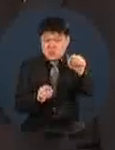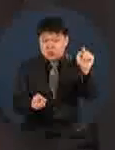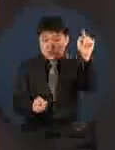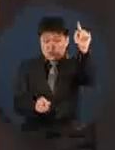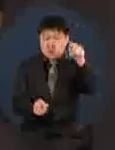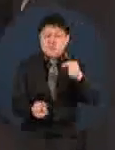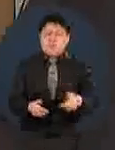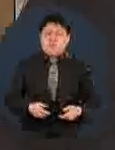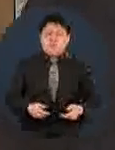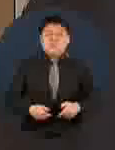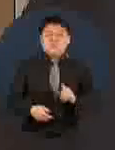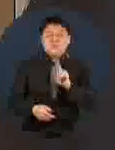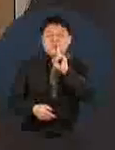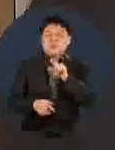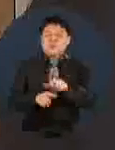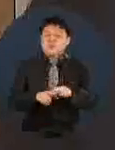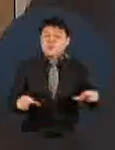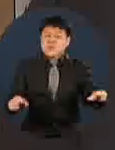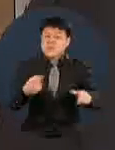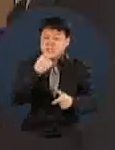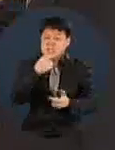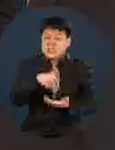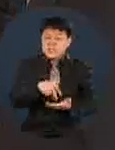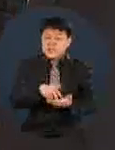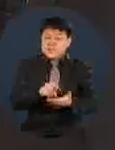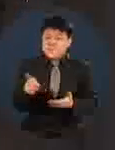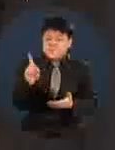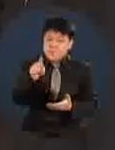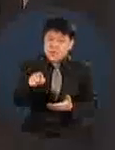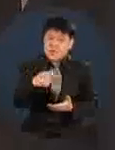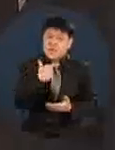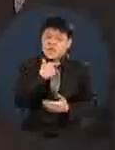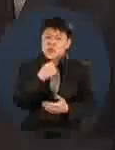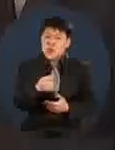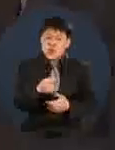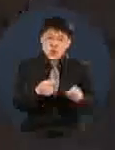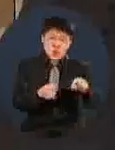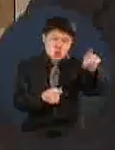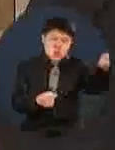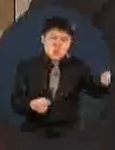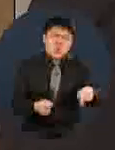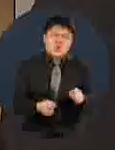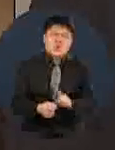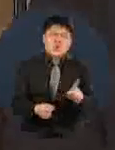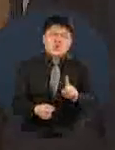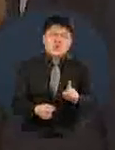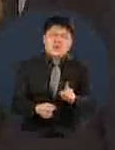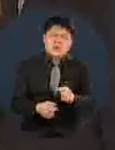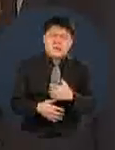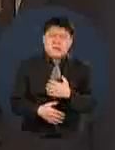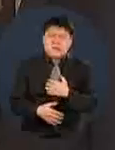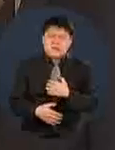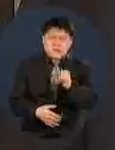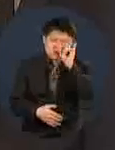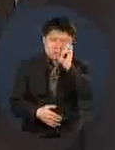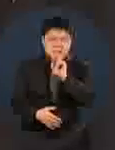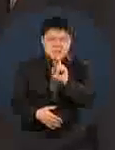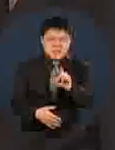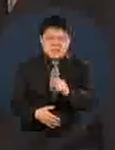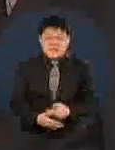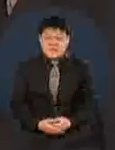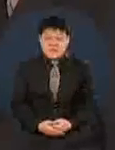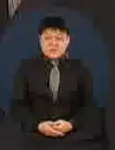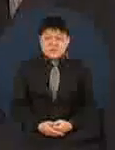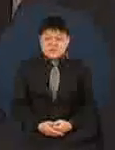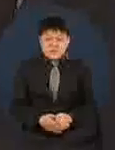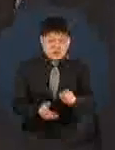뛰어야 돼요. 보통은 이제 백도 받고 싶은데 이쪽을 네. 받으면 여기가 아프죠. 아프다는 뜻은 뭐 선수의 의미도